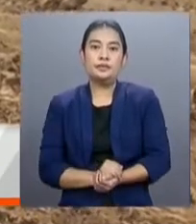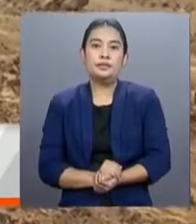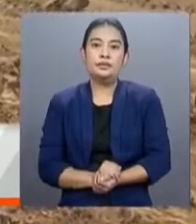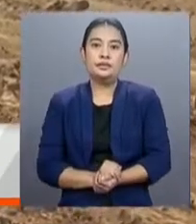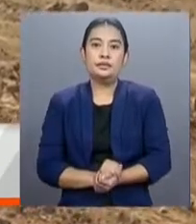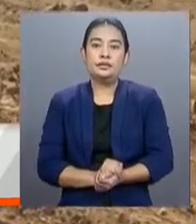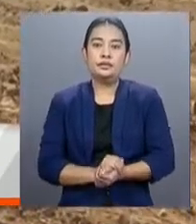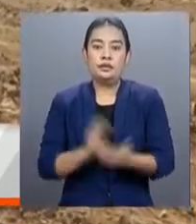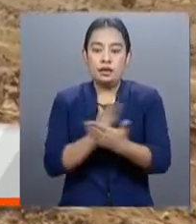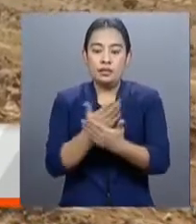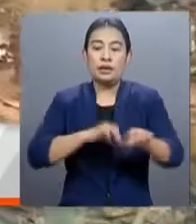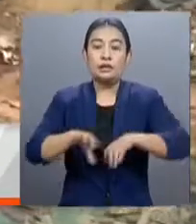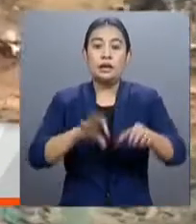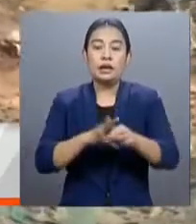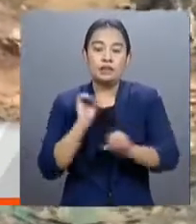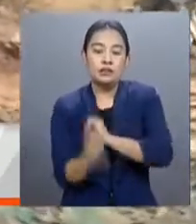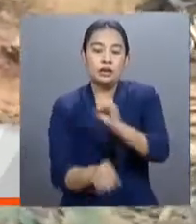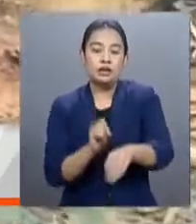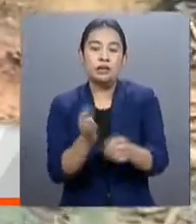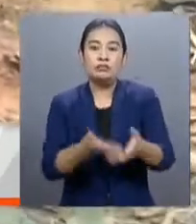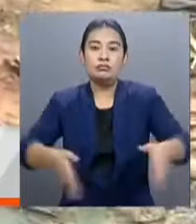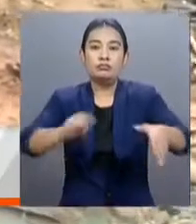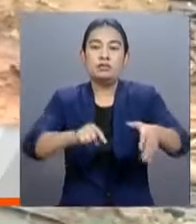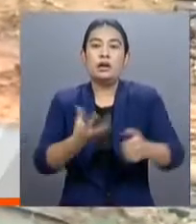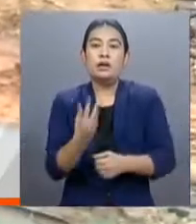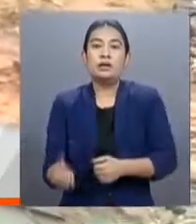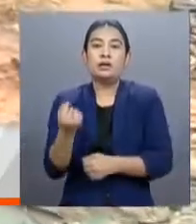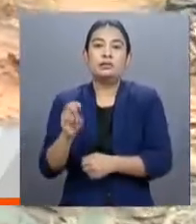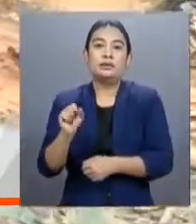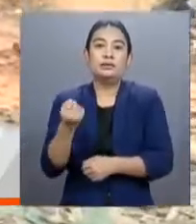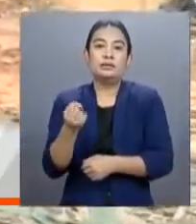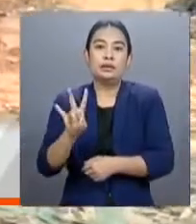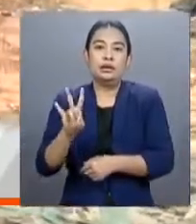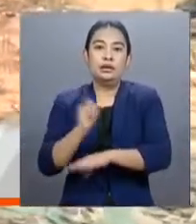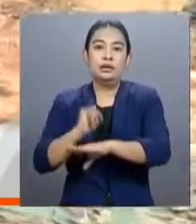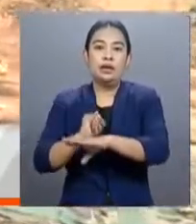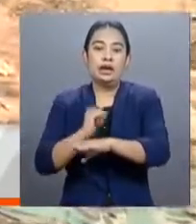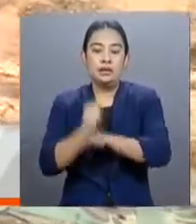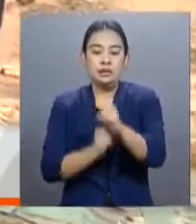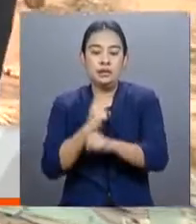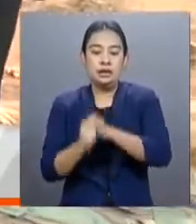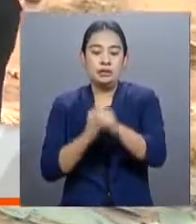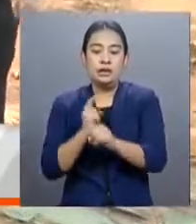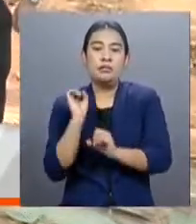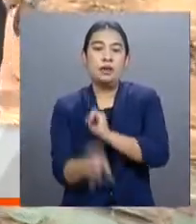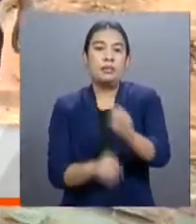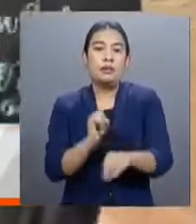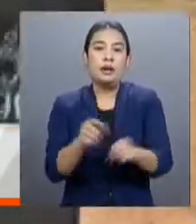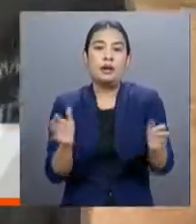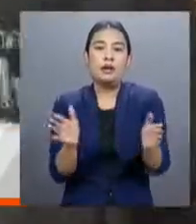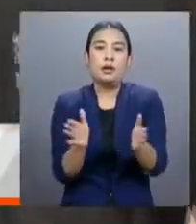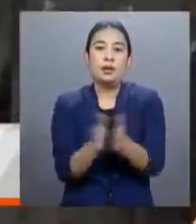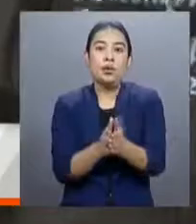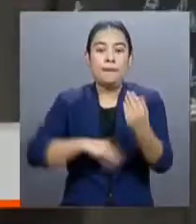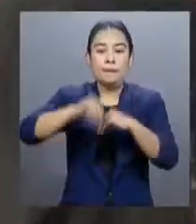จัดสรรสำหรับเป็นบ่อขยะซึ่งเหลือเพียง17ไร่เท่านั้นซึ่งในแต่ละปีมีขยะเพิ่มขึ้นกว่าร้อยละ30เนื่องจาก